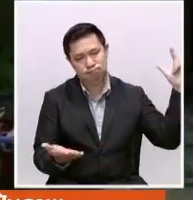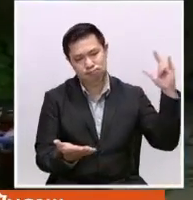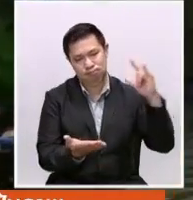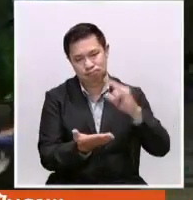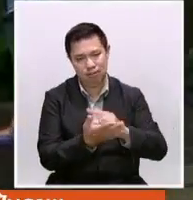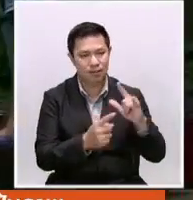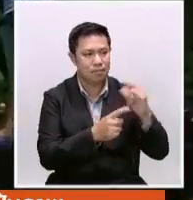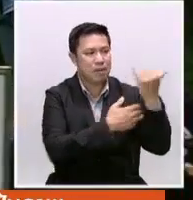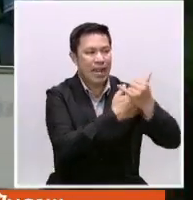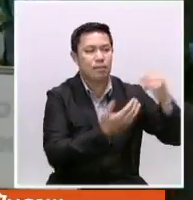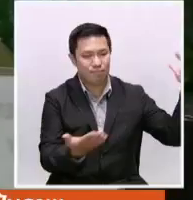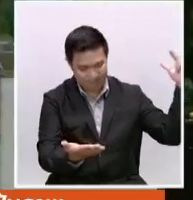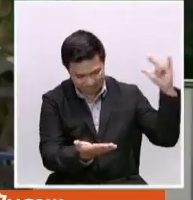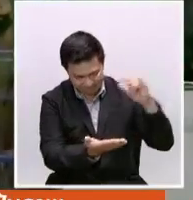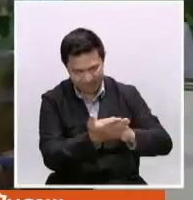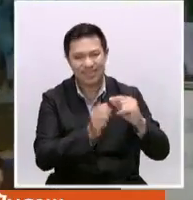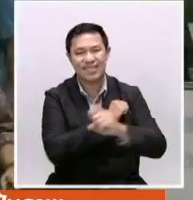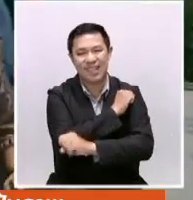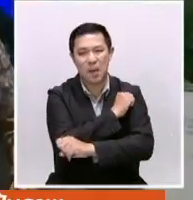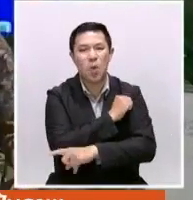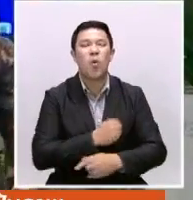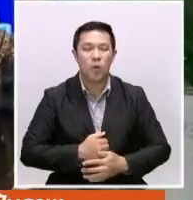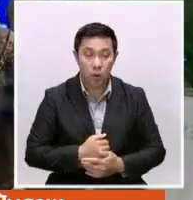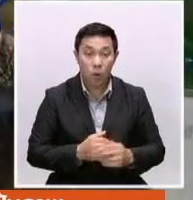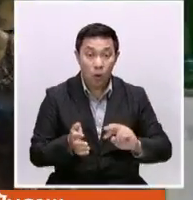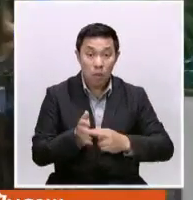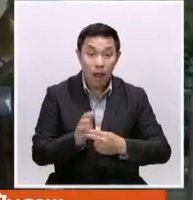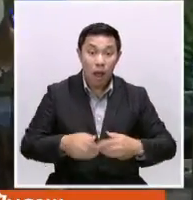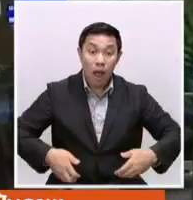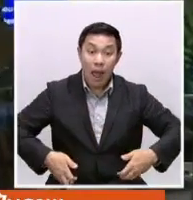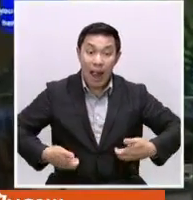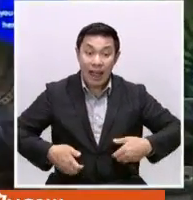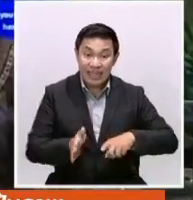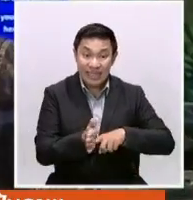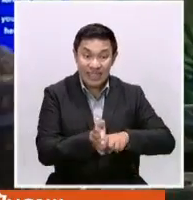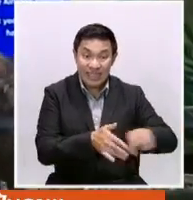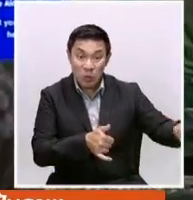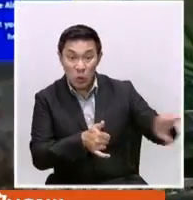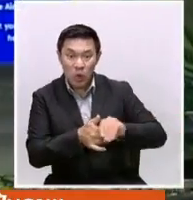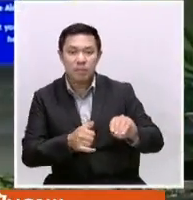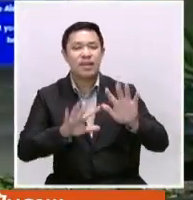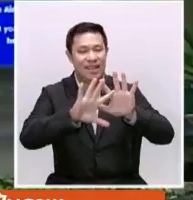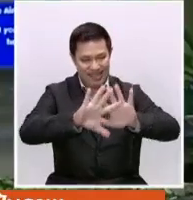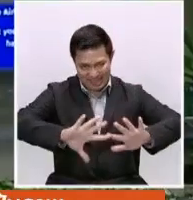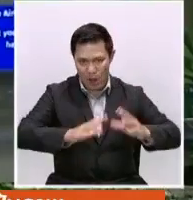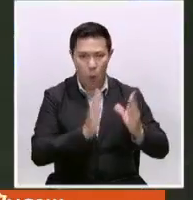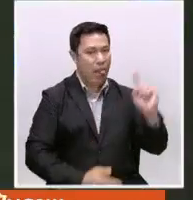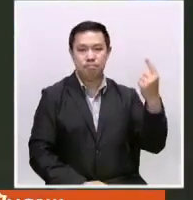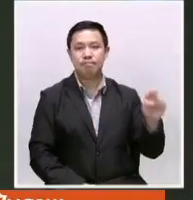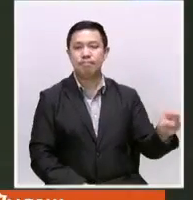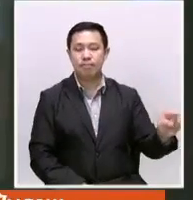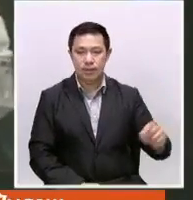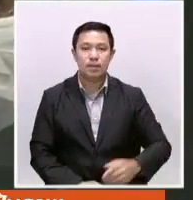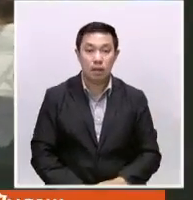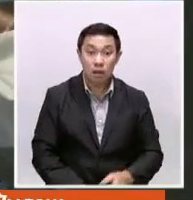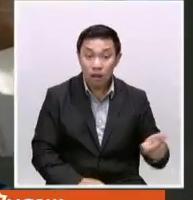คือเป็นผู้ที่เดินทางมาจากต่างประเทศนั่นเองครับนับเป็นผู้ติดเชื้อฝีดาดลิงคนแรกของเอเชียตะวันออกเฉียงใต้